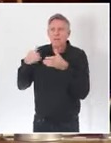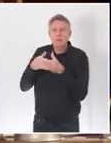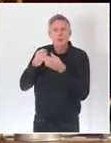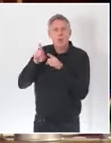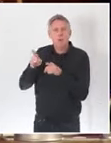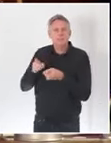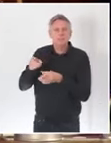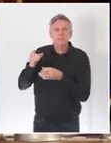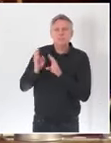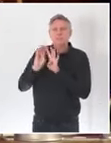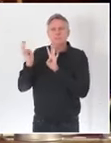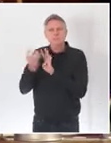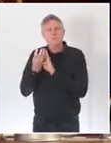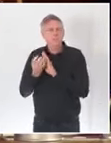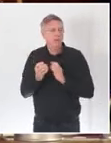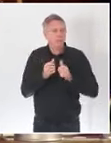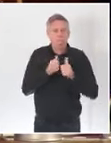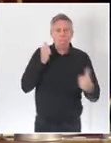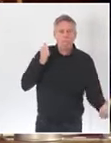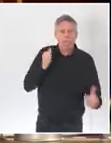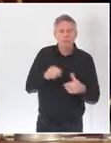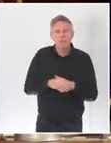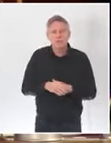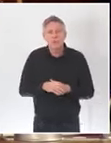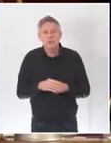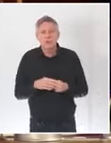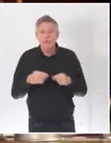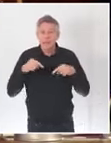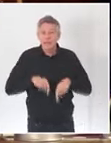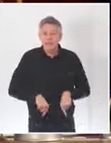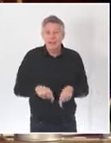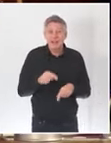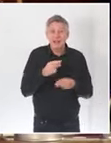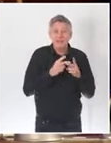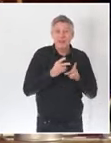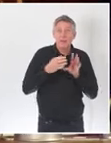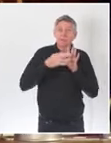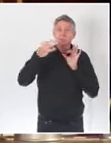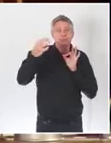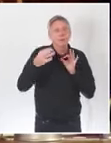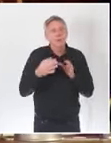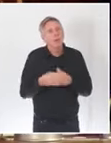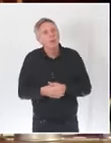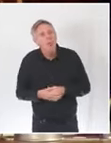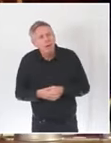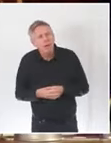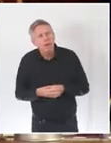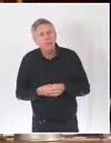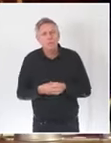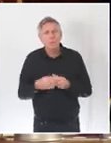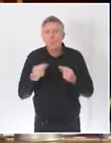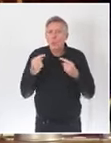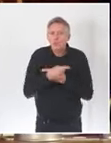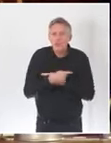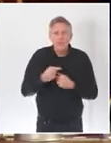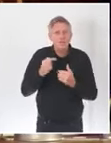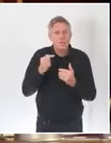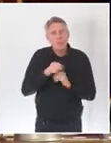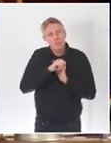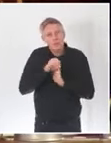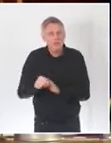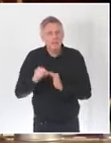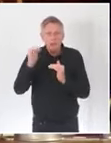niveau national la politique de l'opposition entre l'État et les territoires, quand le dialogue et la restauration de la confiance devraient être des voies à